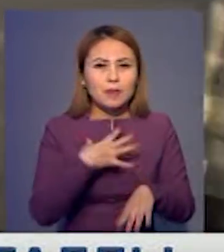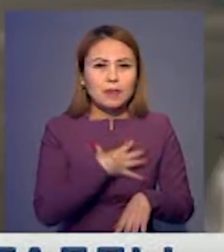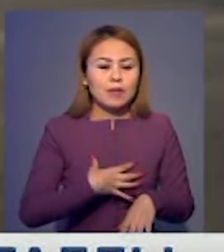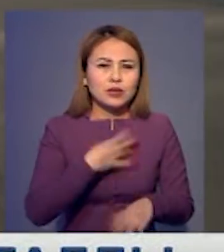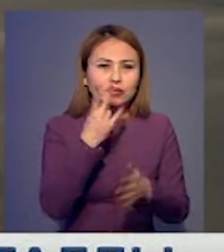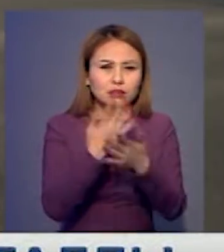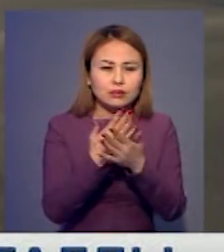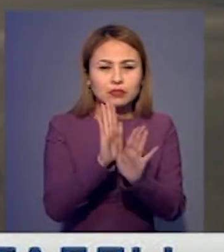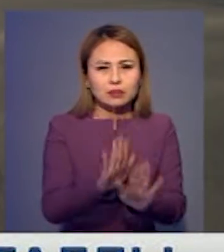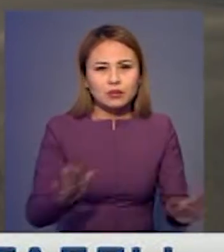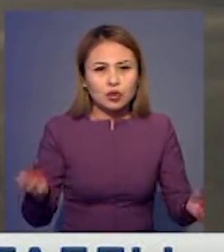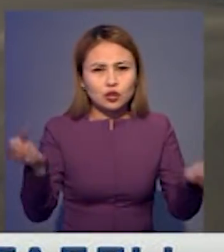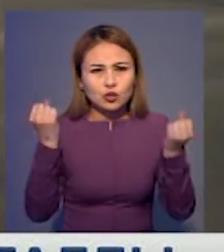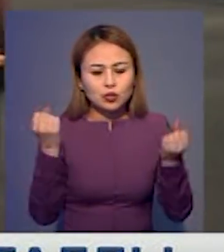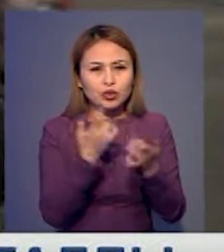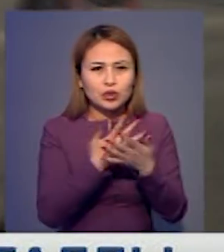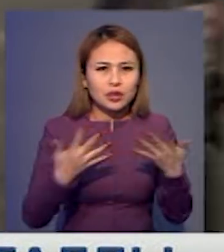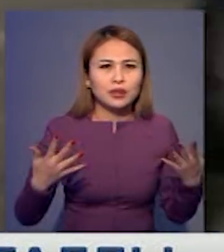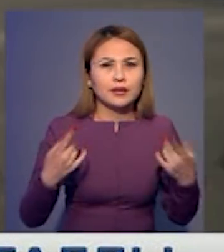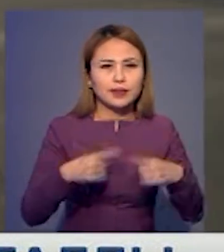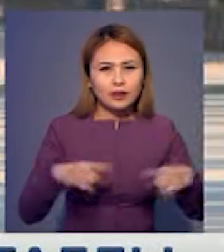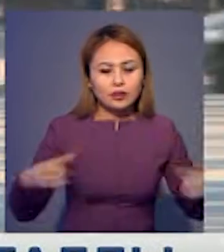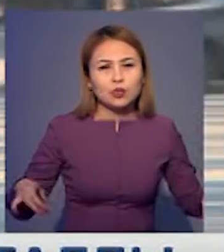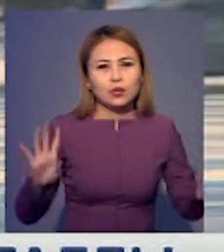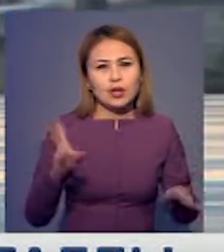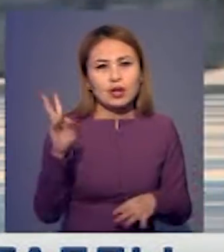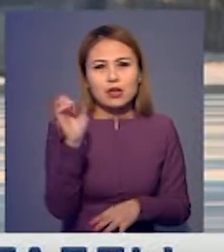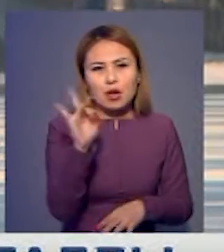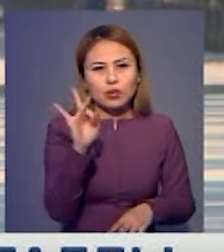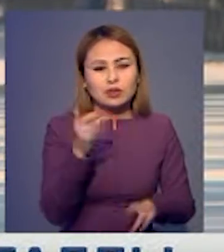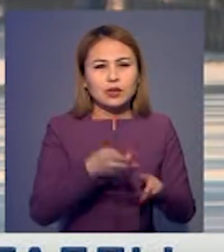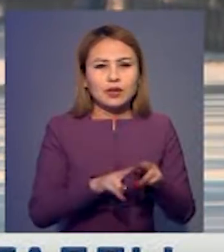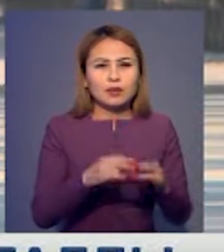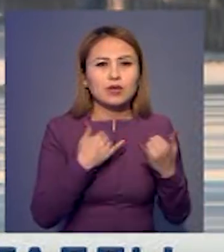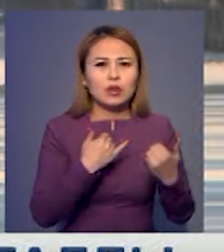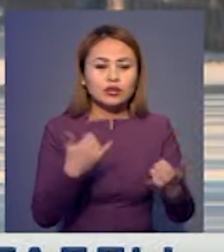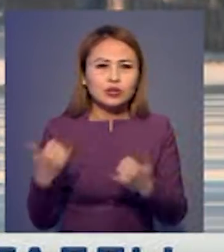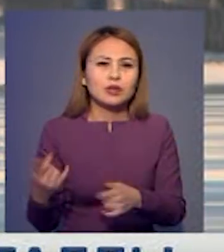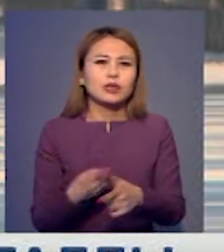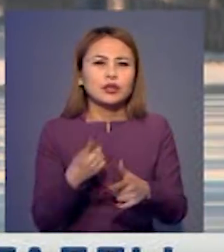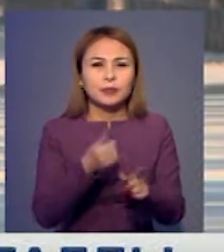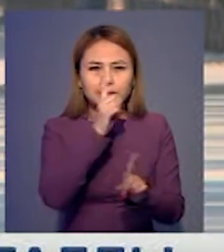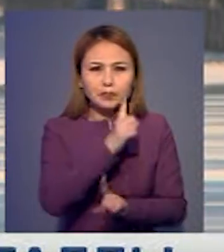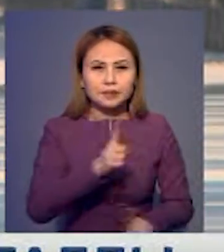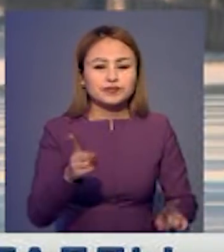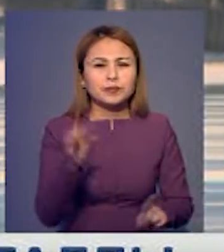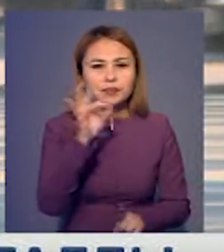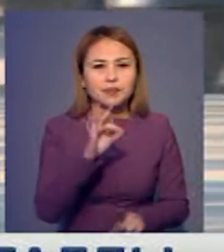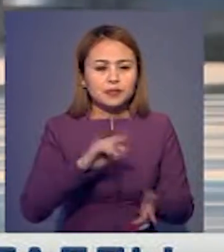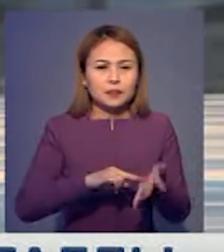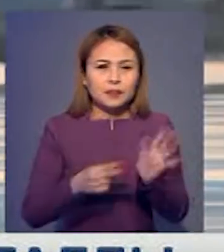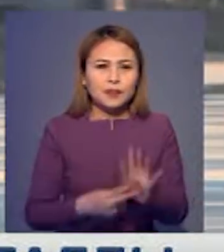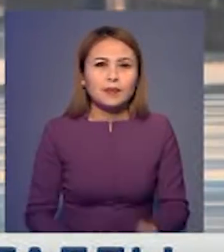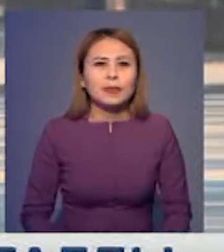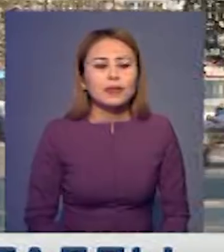ұлттық құндылықтарды паш еткен көрмелер, спорттық шаралардың кең түрі өтеді. Наурызда қайырымдылық шараларға ерекше мән беру көзделіп отыр.